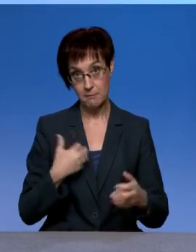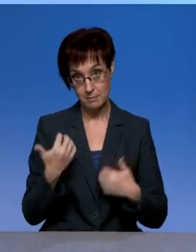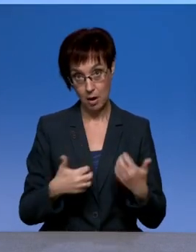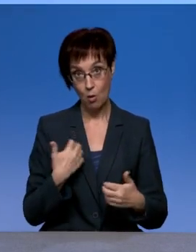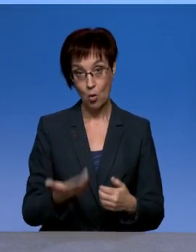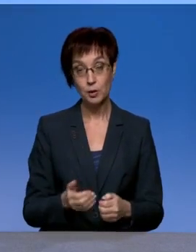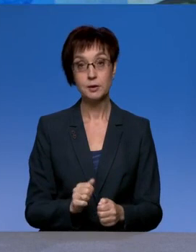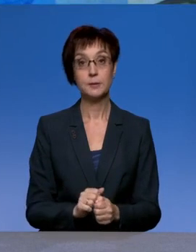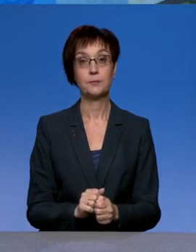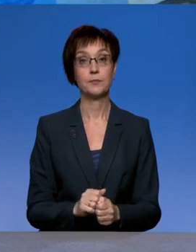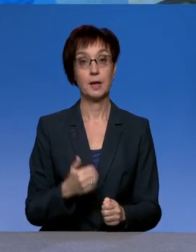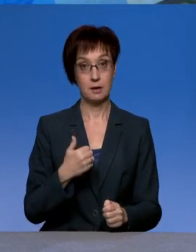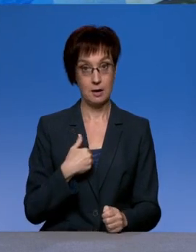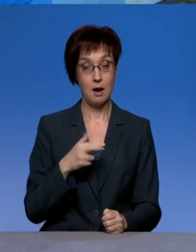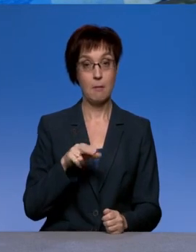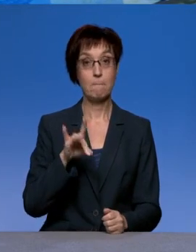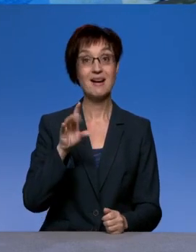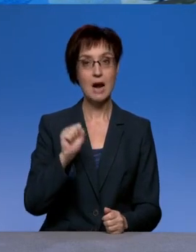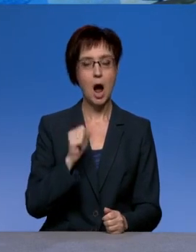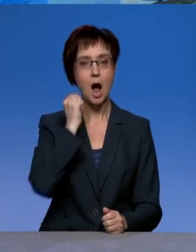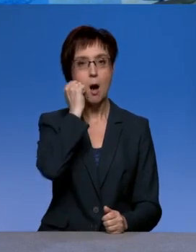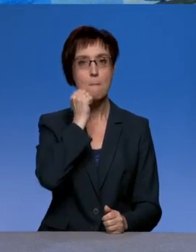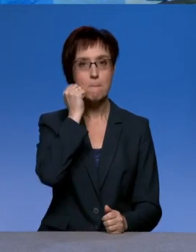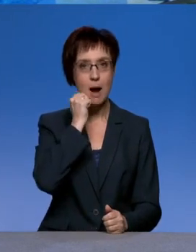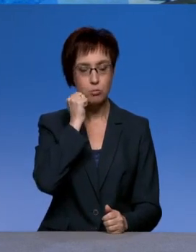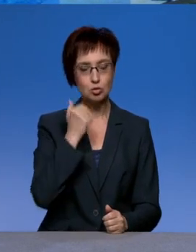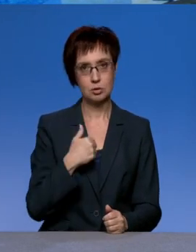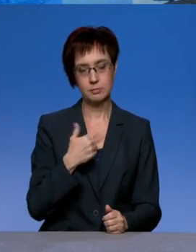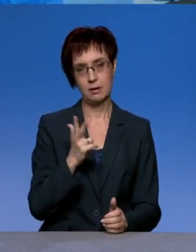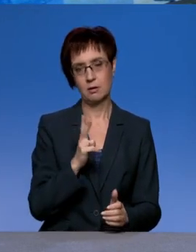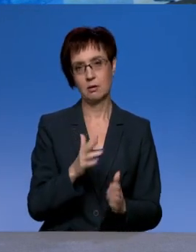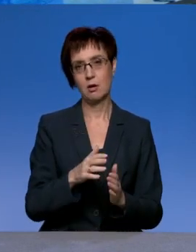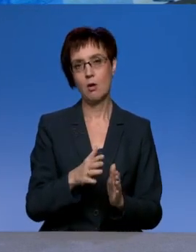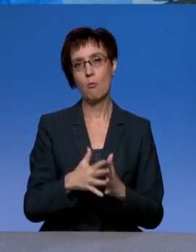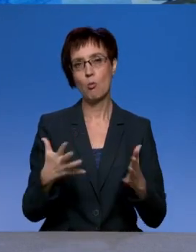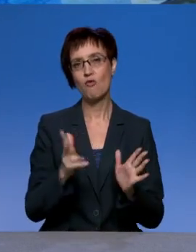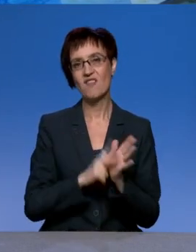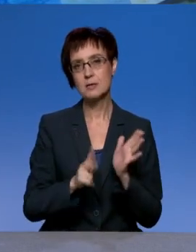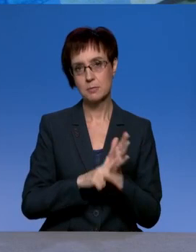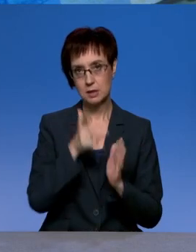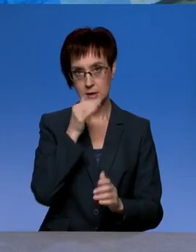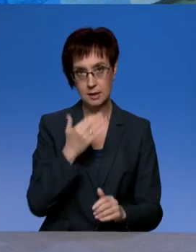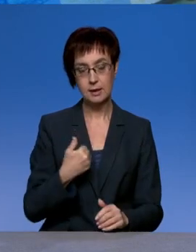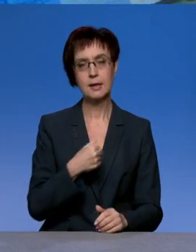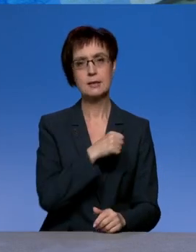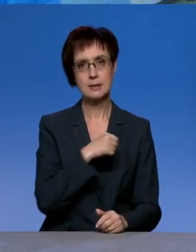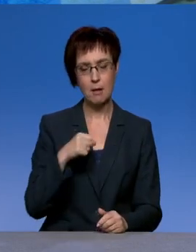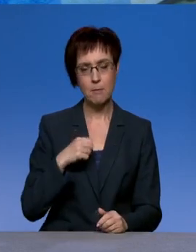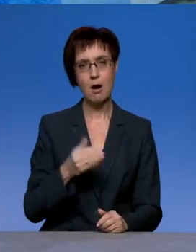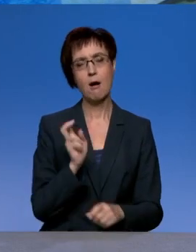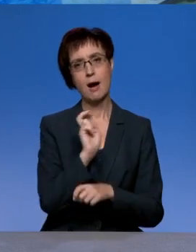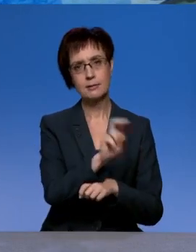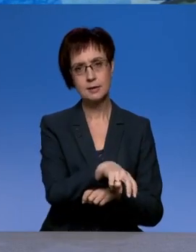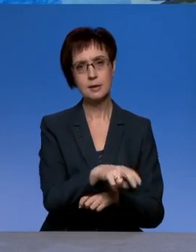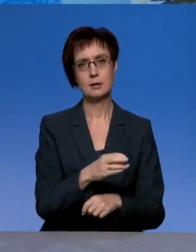я прабабушка ребенка, прабабушка, мне уже за 80 лет, я сама ходила к приставам, я требовала, я просила,